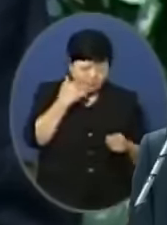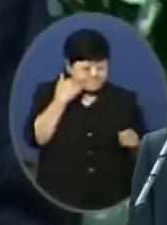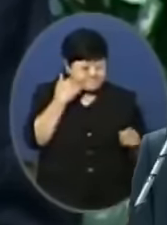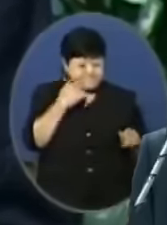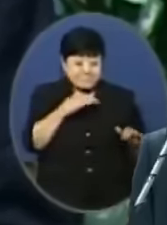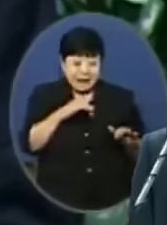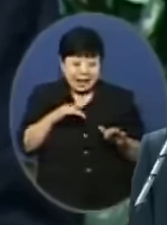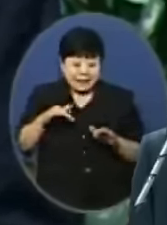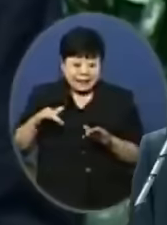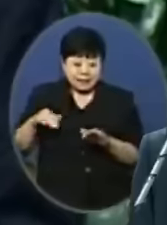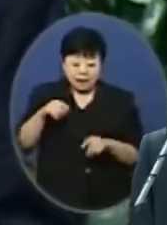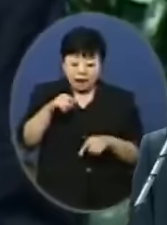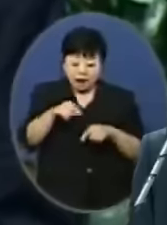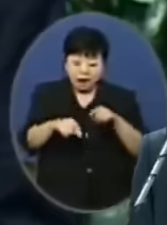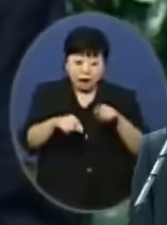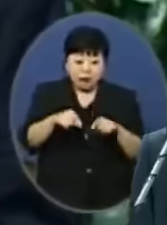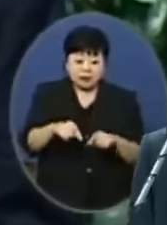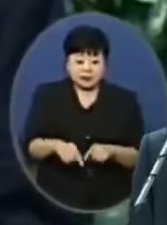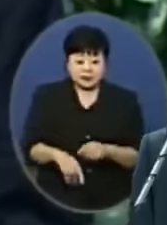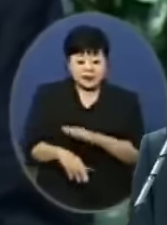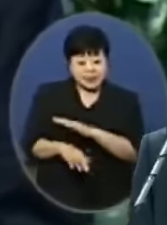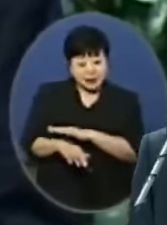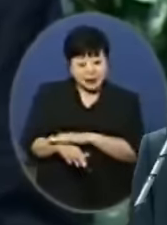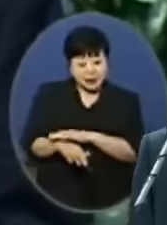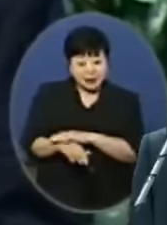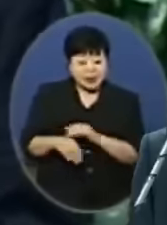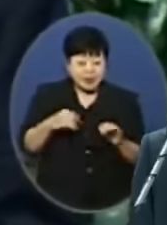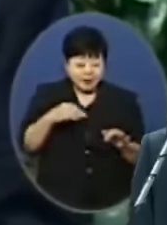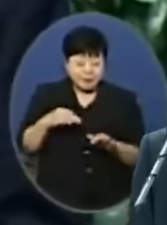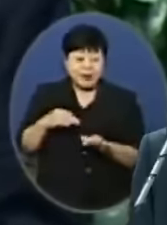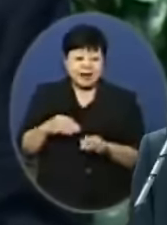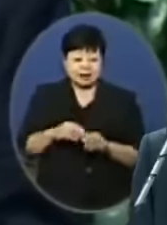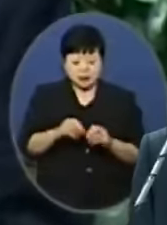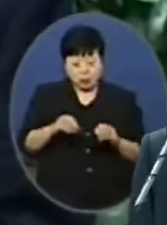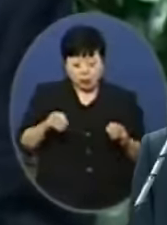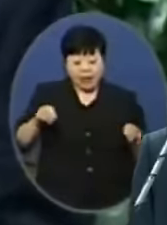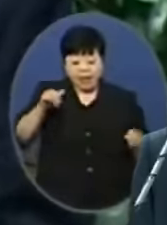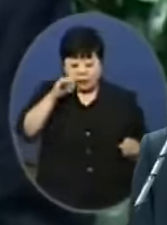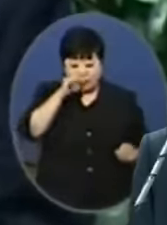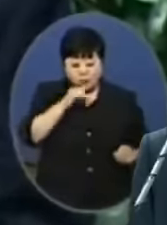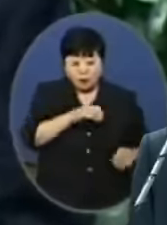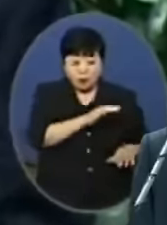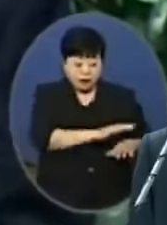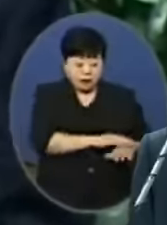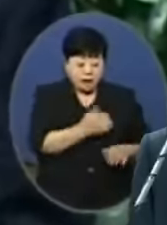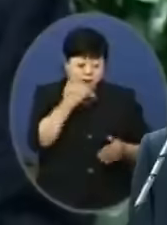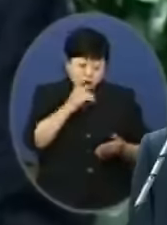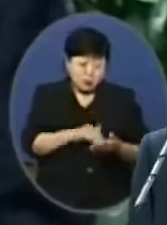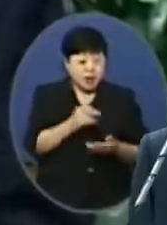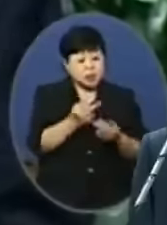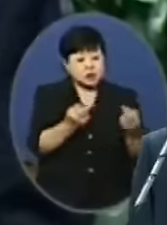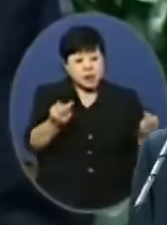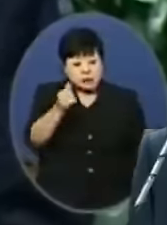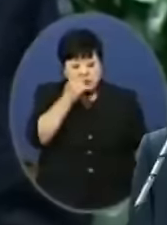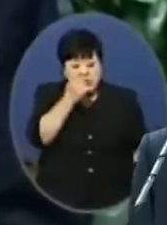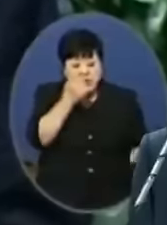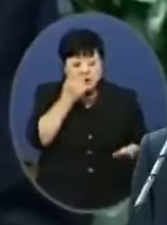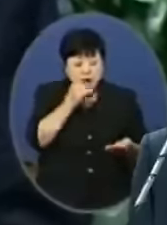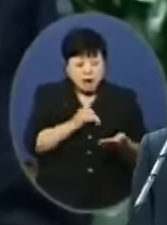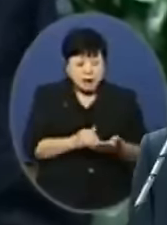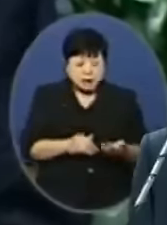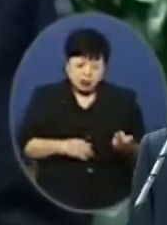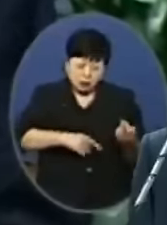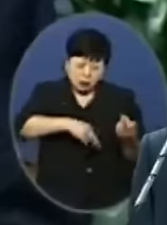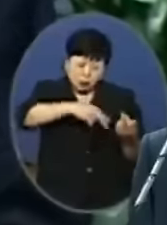걸어갑니다. 한쪽에는 해변가 모래산이고 한쪽에는 바위산입니다. 근데 바위산